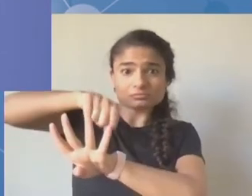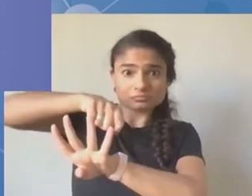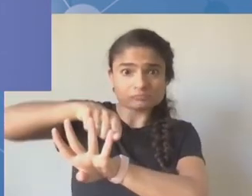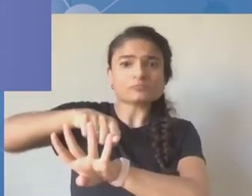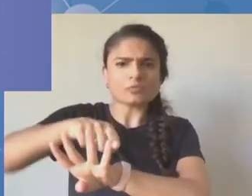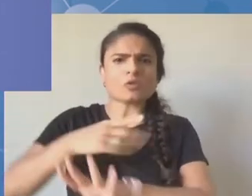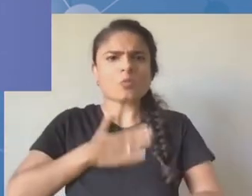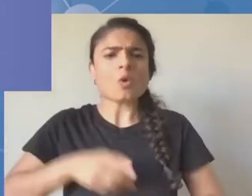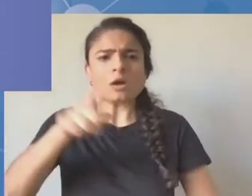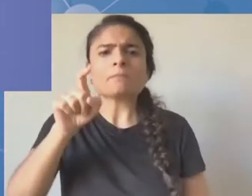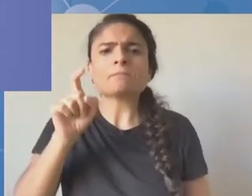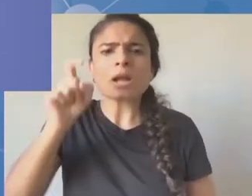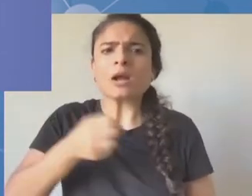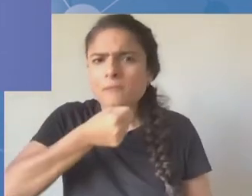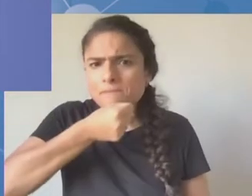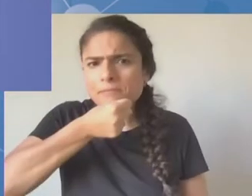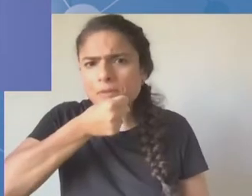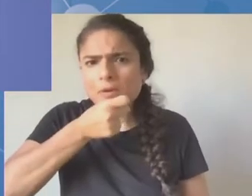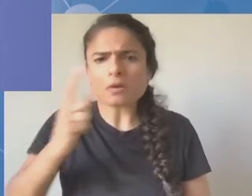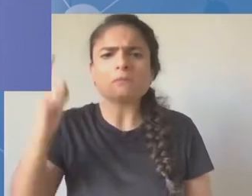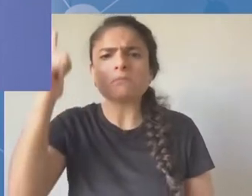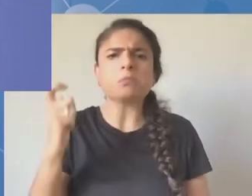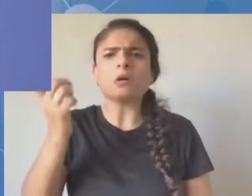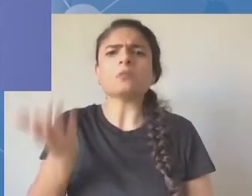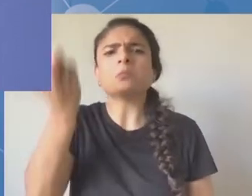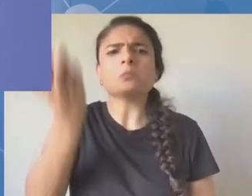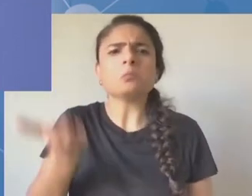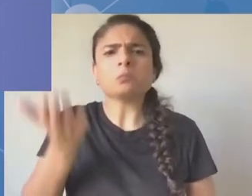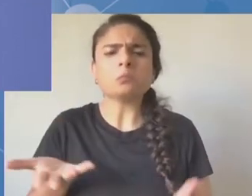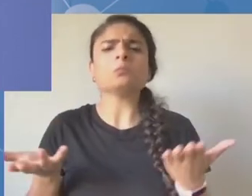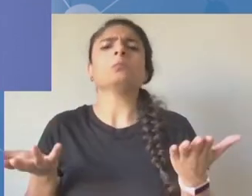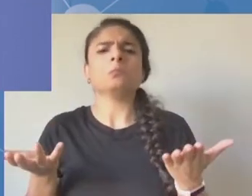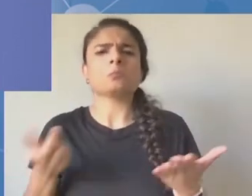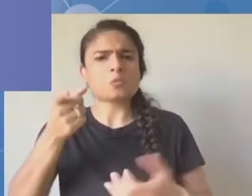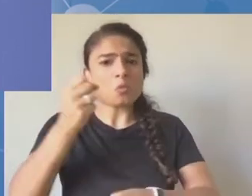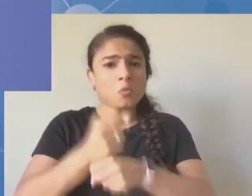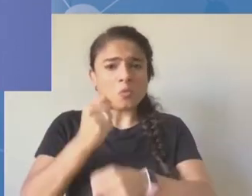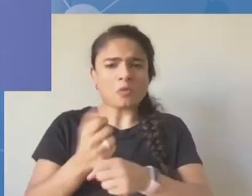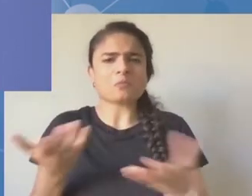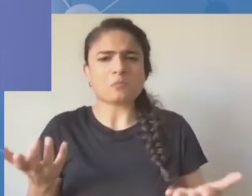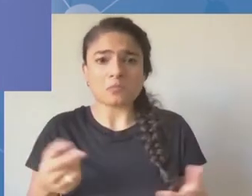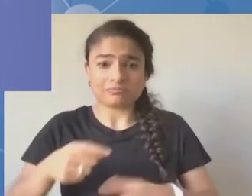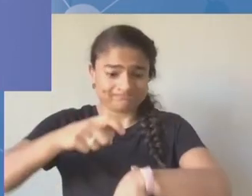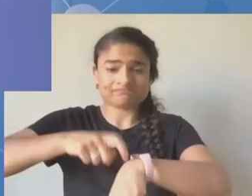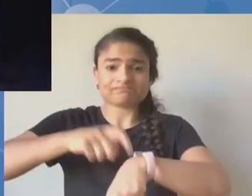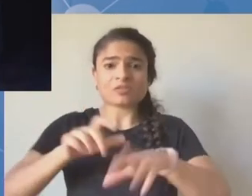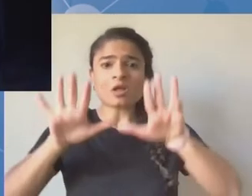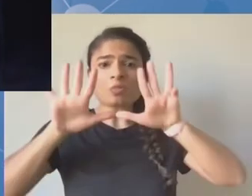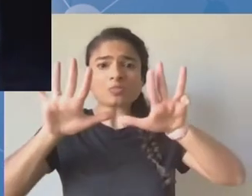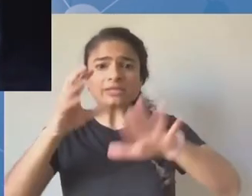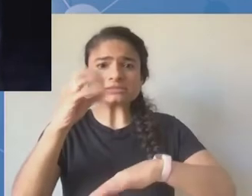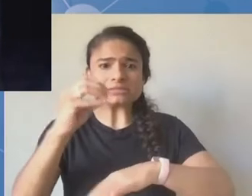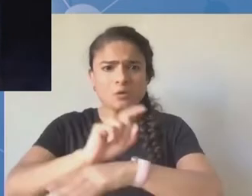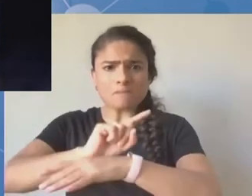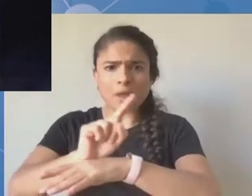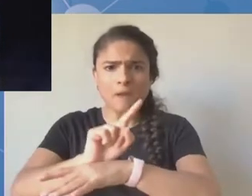Powiedziano mi, że będziemy mieć zegar wyświetlany na ekranie. Ma pani 90 sekund. Zapraszam.